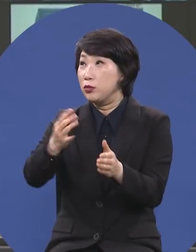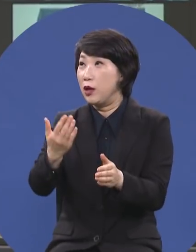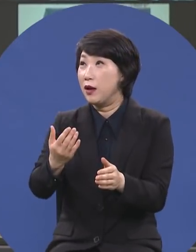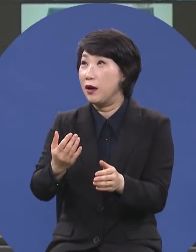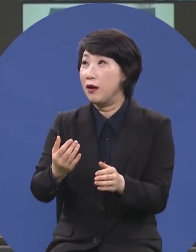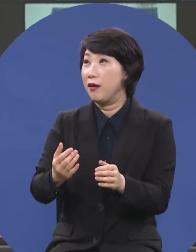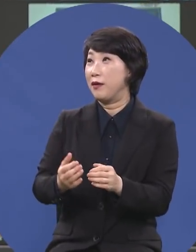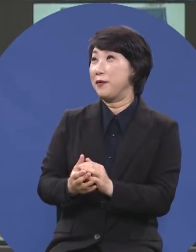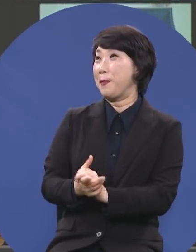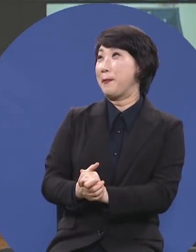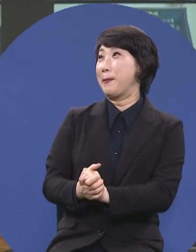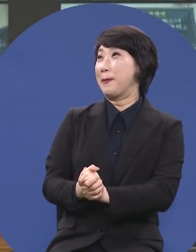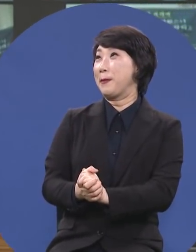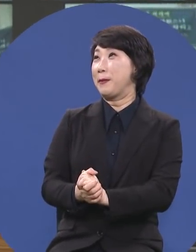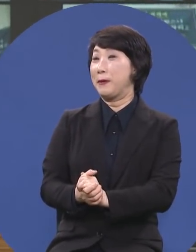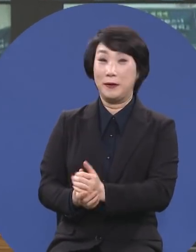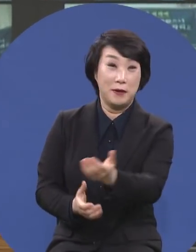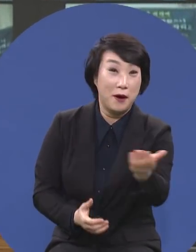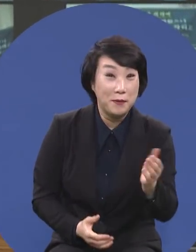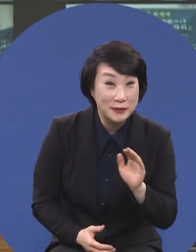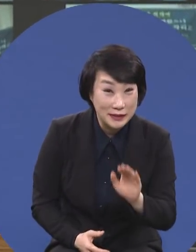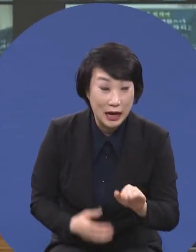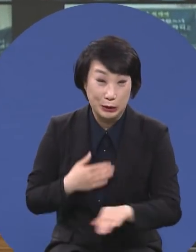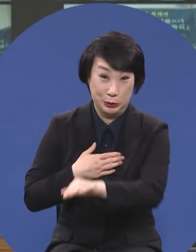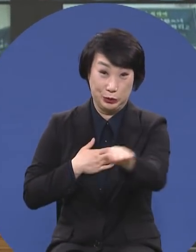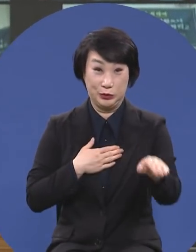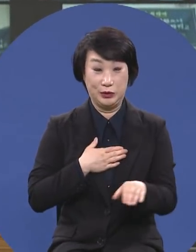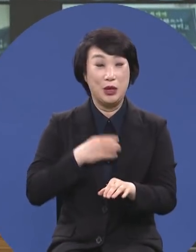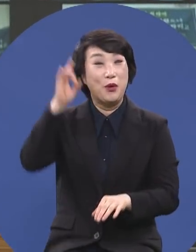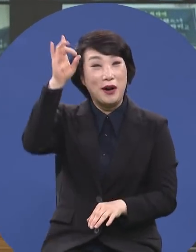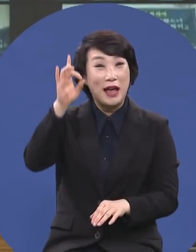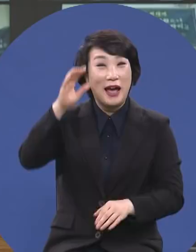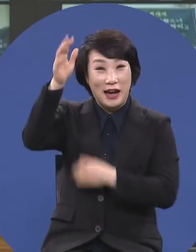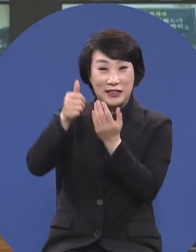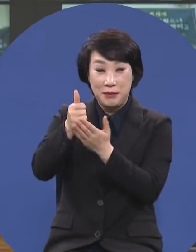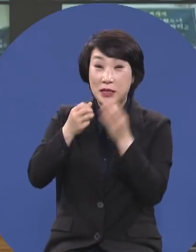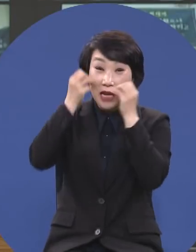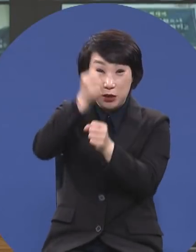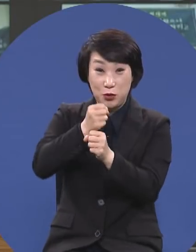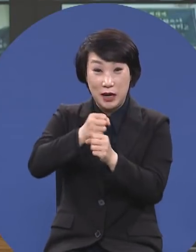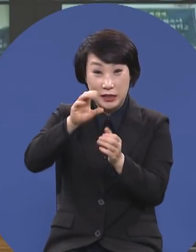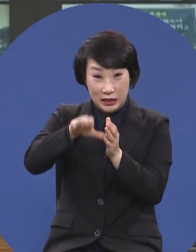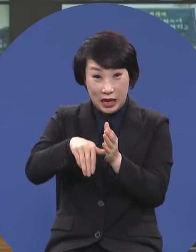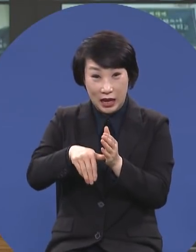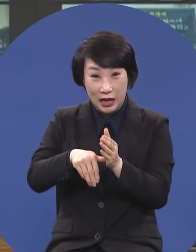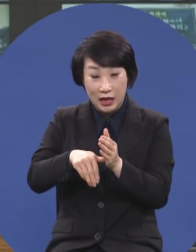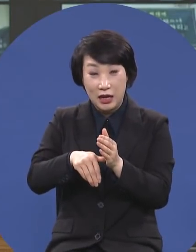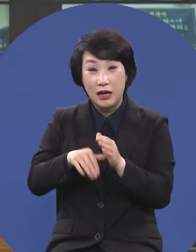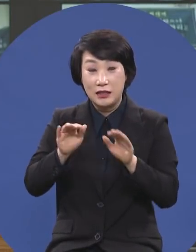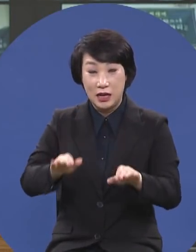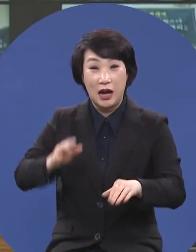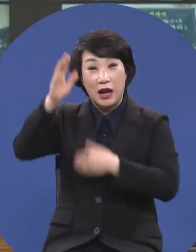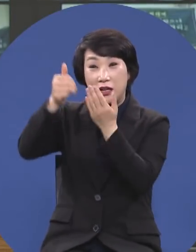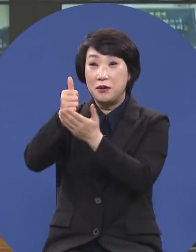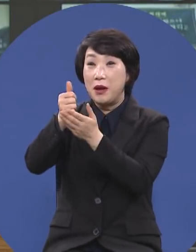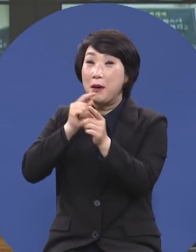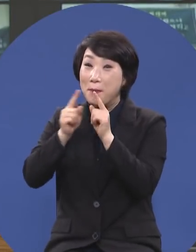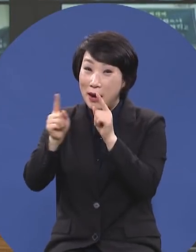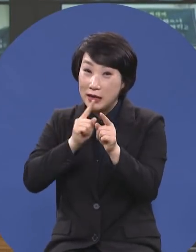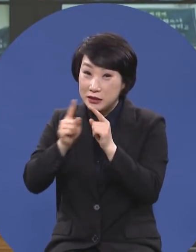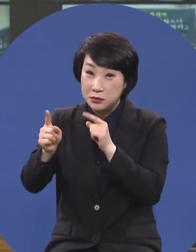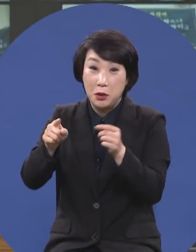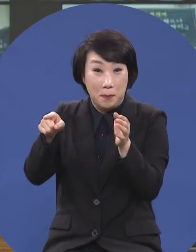됩니다. 여러분, 우리는 원래 하나님께서 창조하실 때 하나님